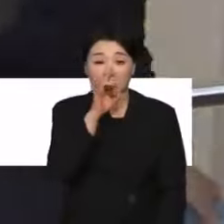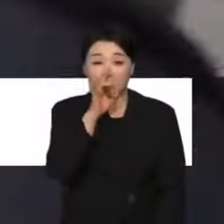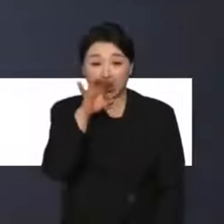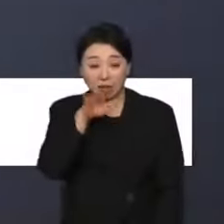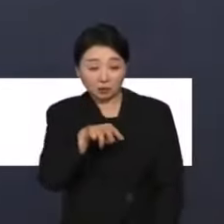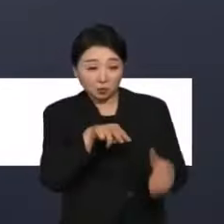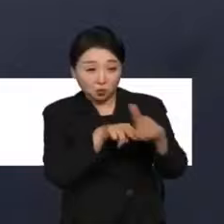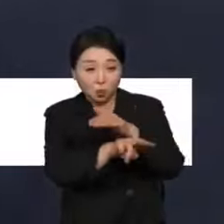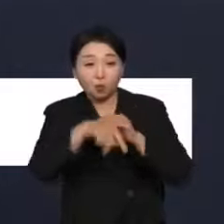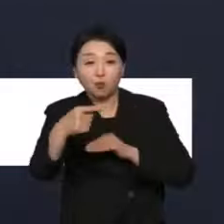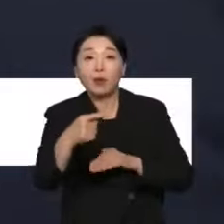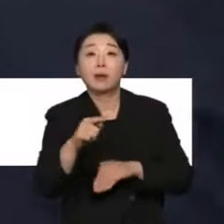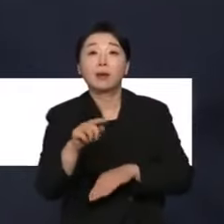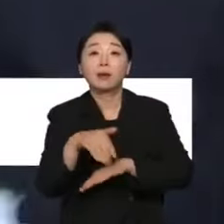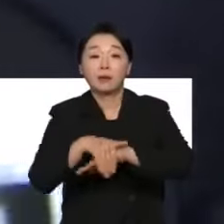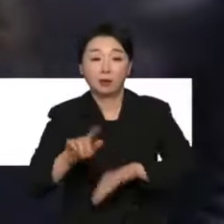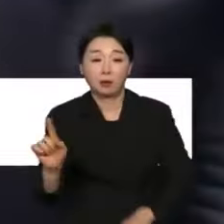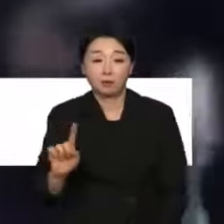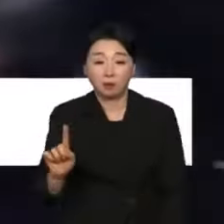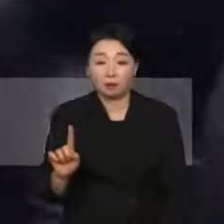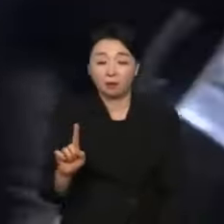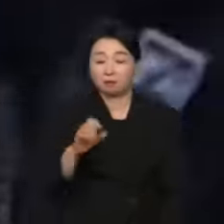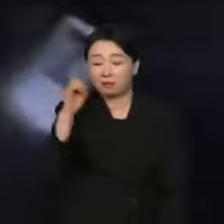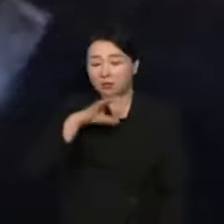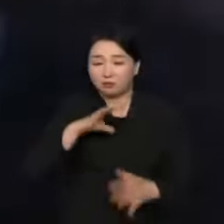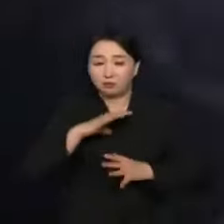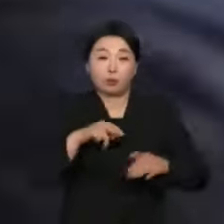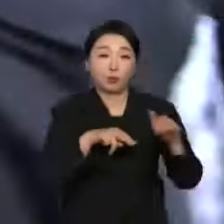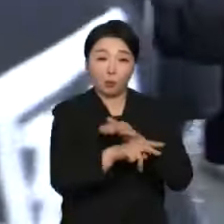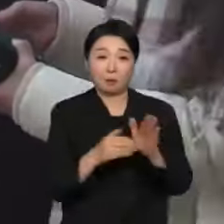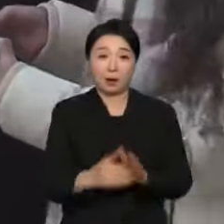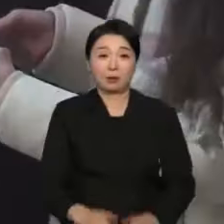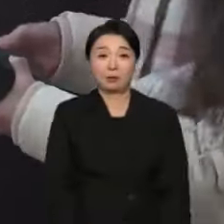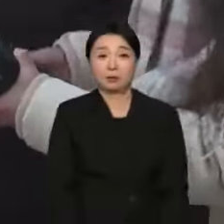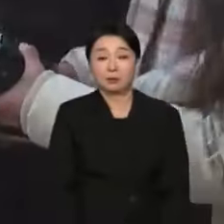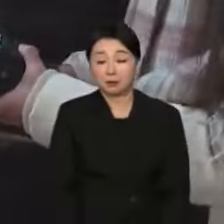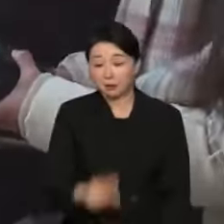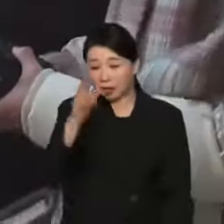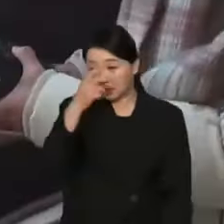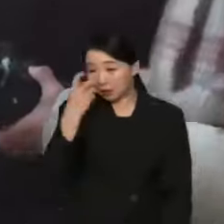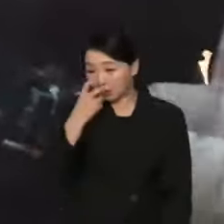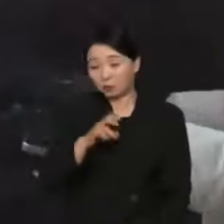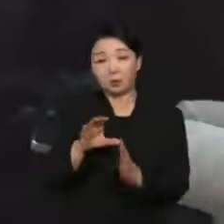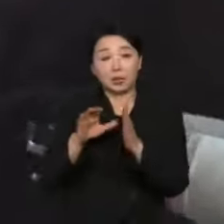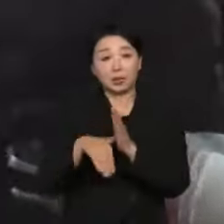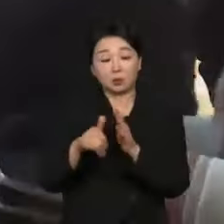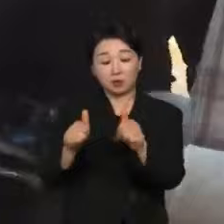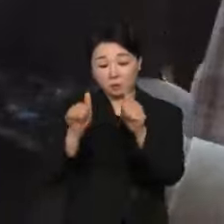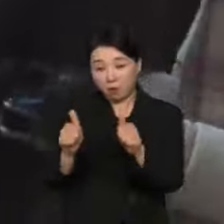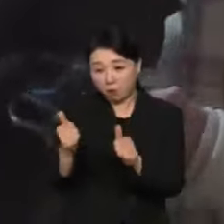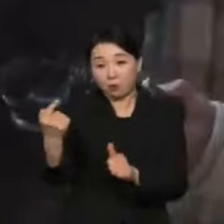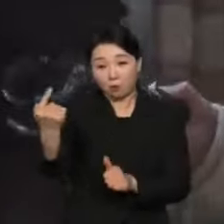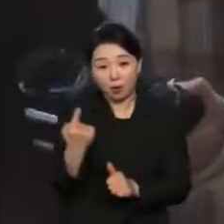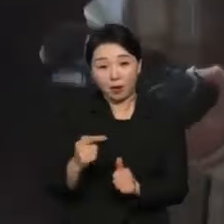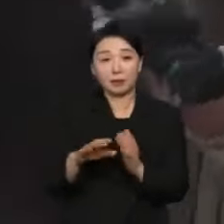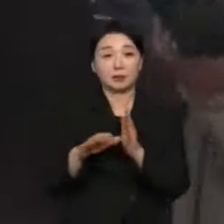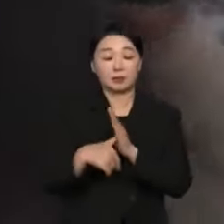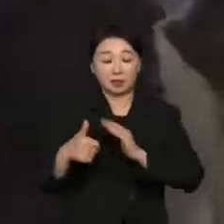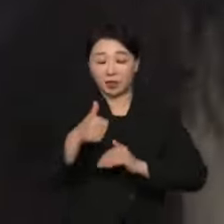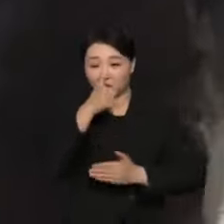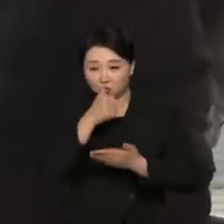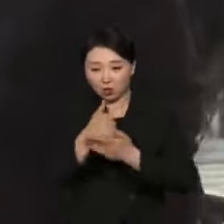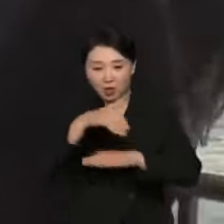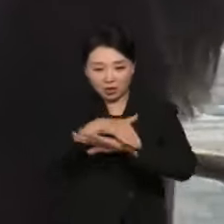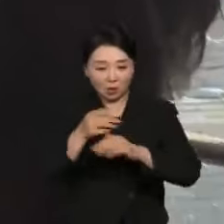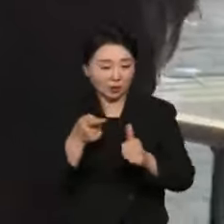계획이셨어요? 구속하고 좋은 것 같습니다. 이 씨는 경찰 조사에서도 오늘 법원에 출석하면서도 계획하고